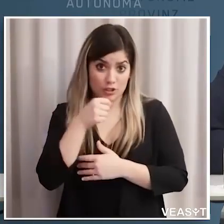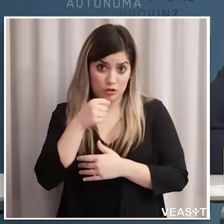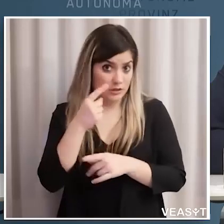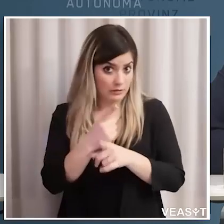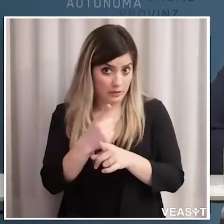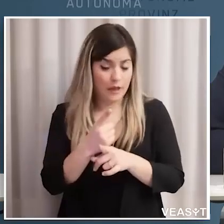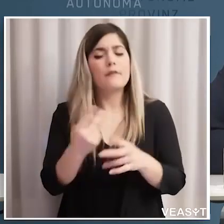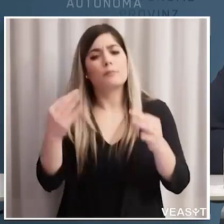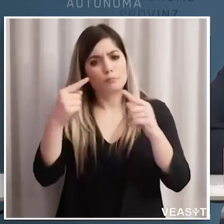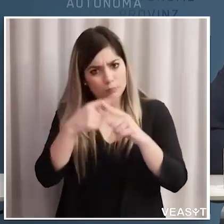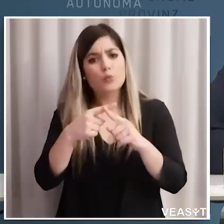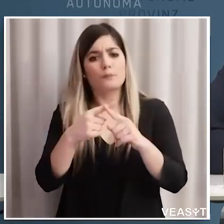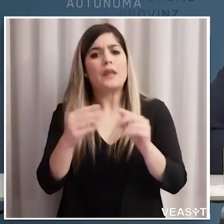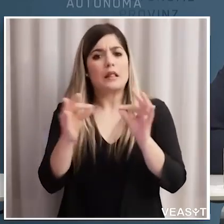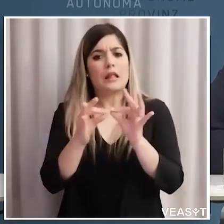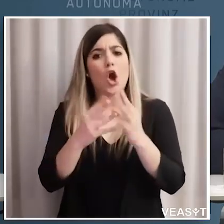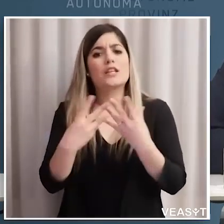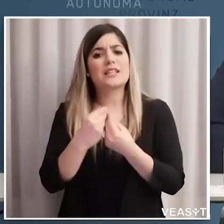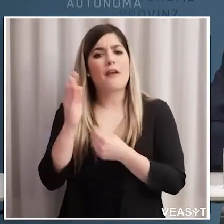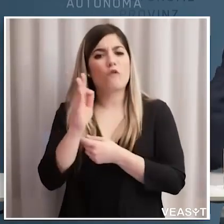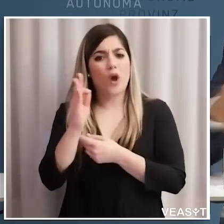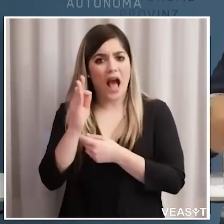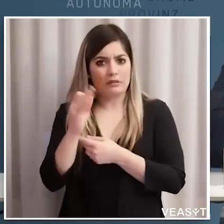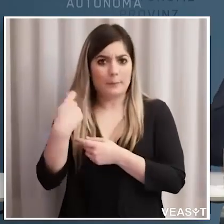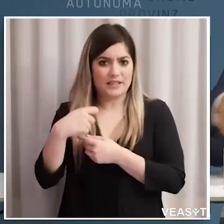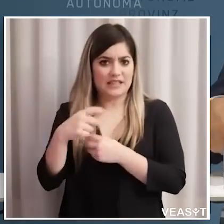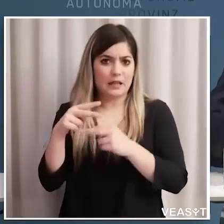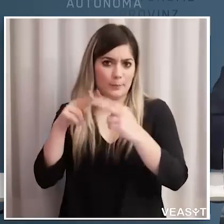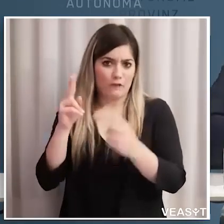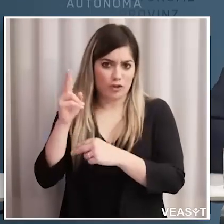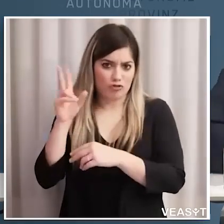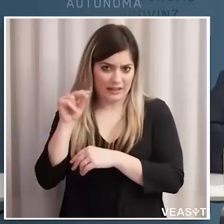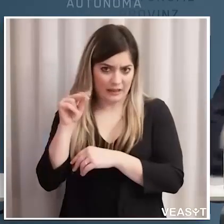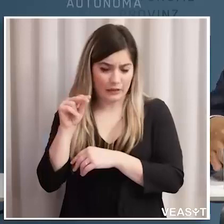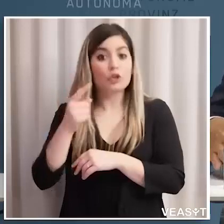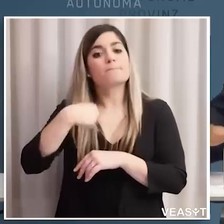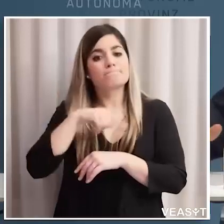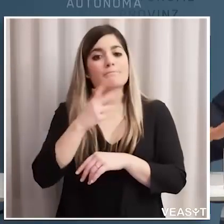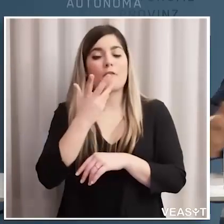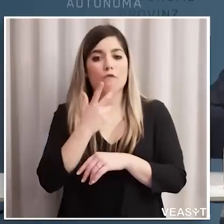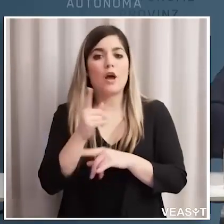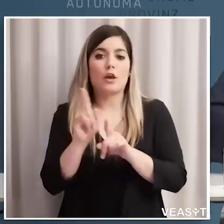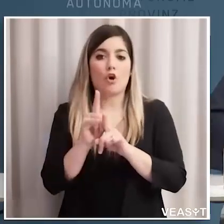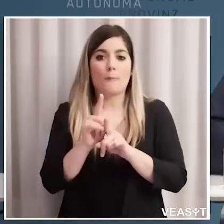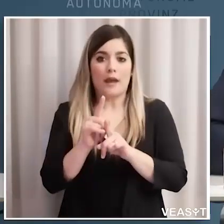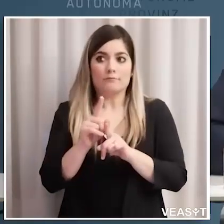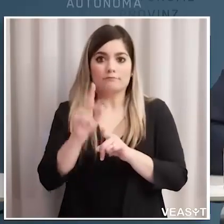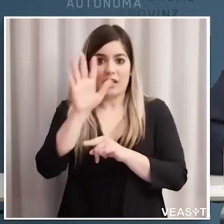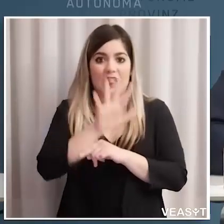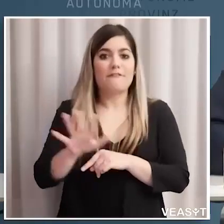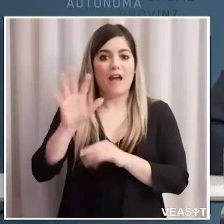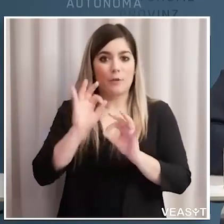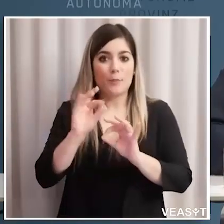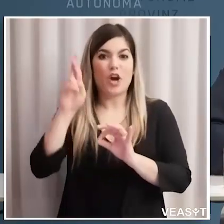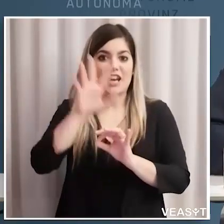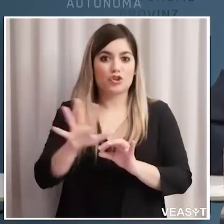Maurizio Fugatti, presidente della provincia di Trento, e io, che vorremmo estendere anche questa libertà a livello regionale, cioè sarà anche la possibilità di muoversi in tutta